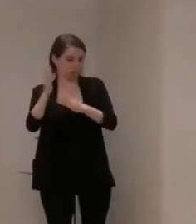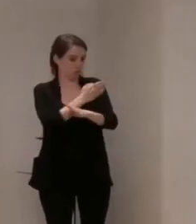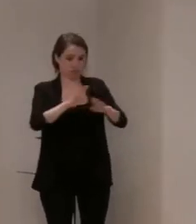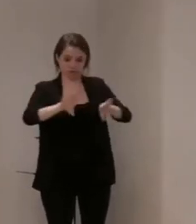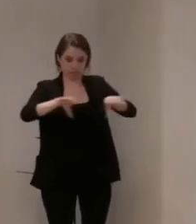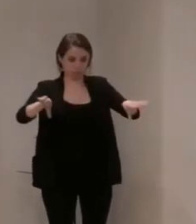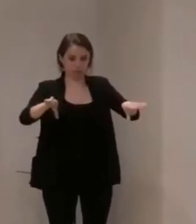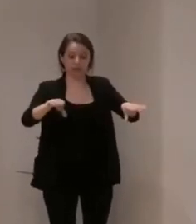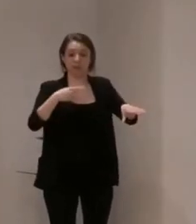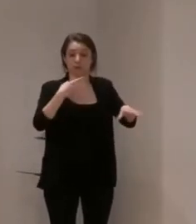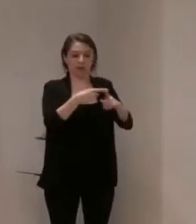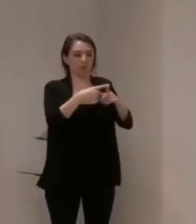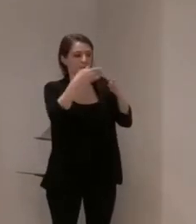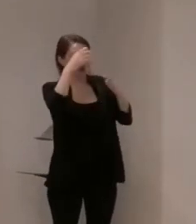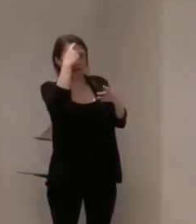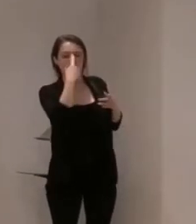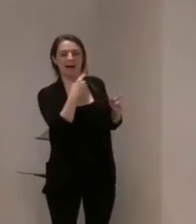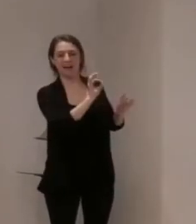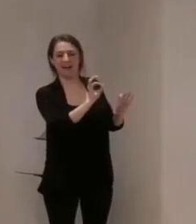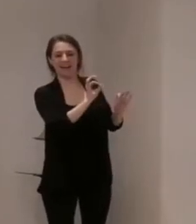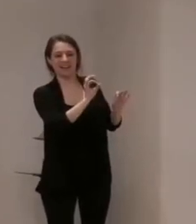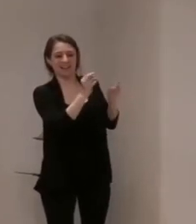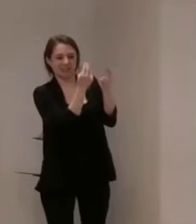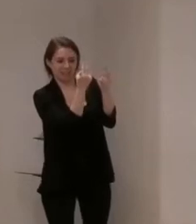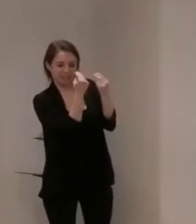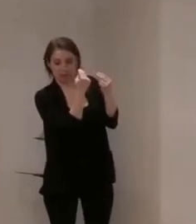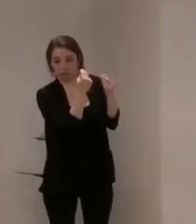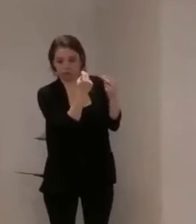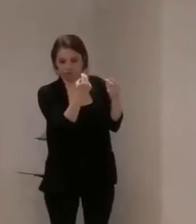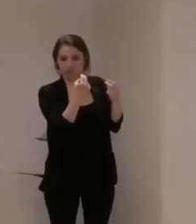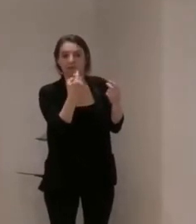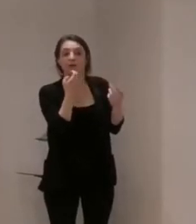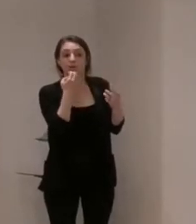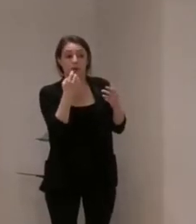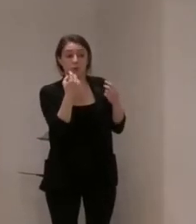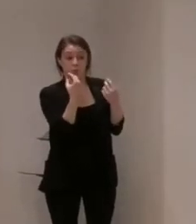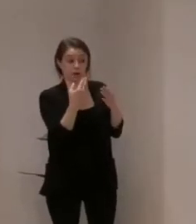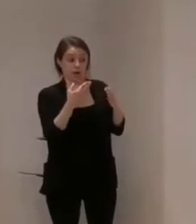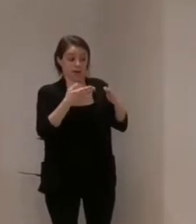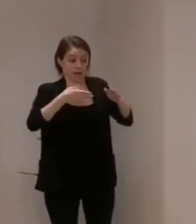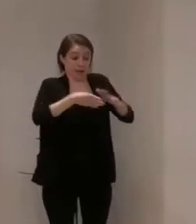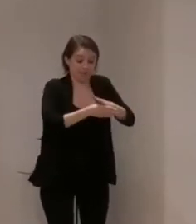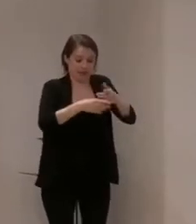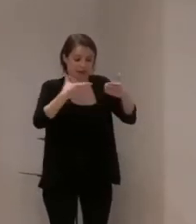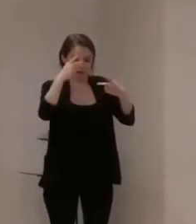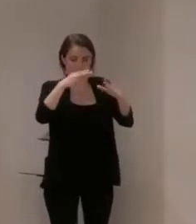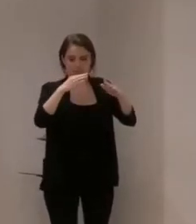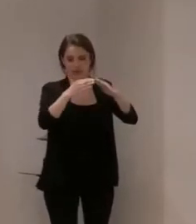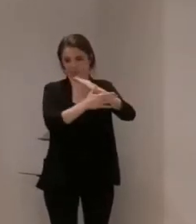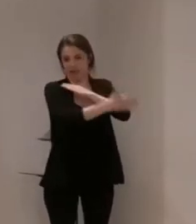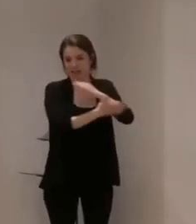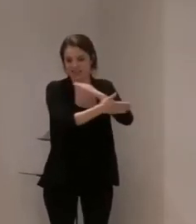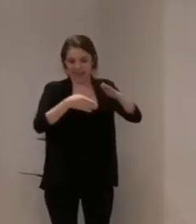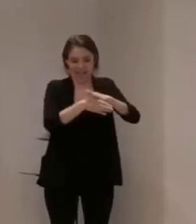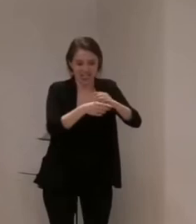obsè i pervers. Les dones que passen per la Via Laietana cada una ha anat explicant coses diferents. Totes coincidim